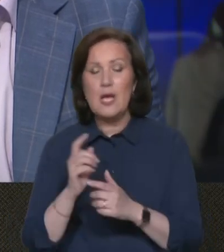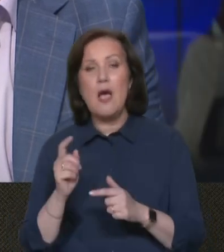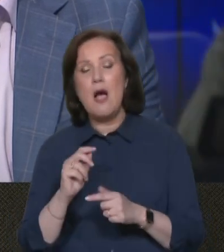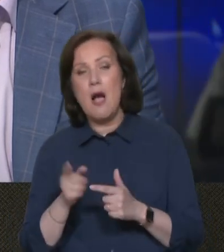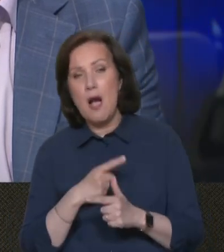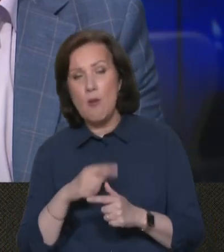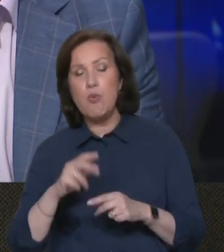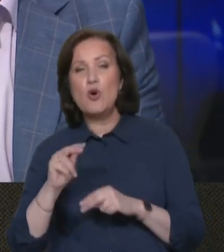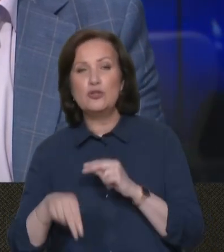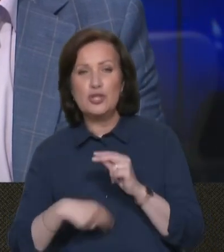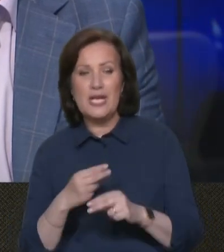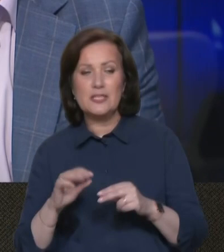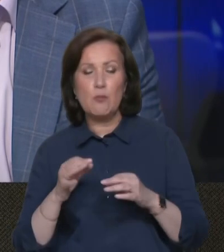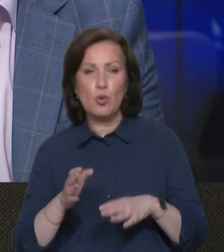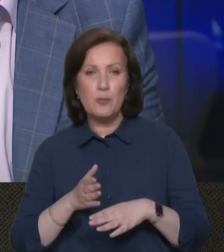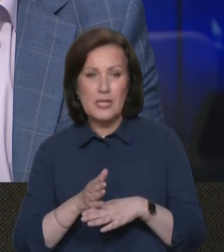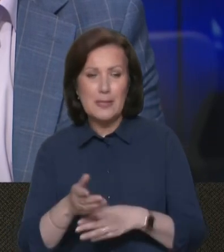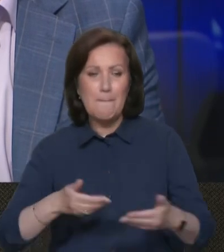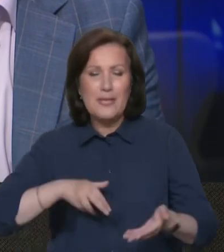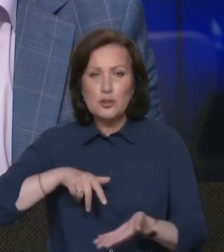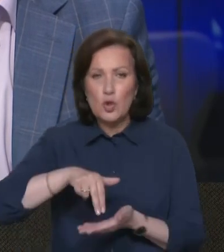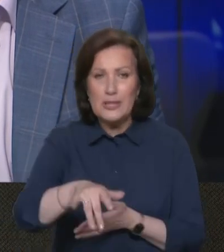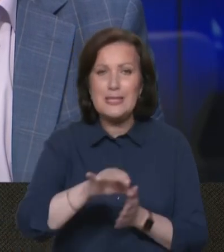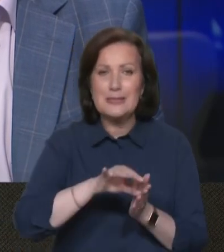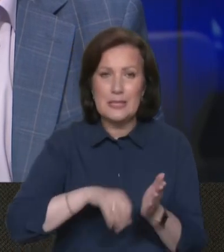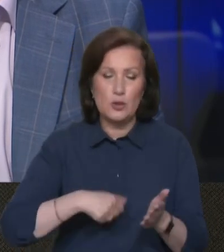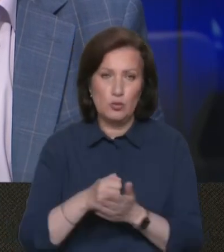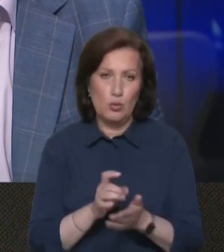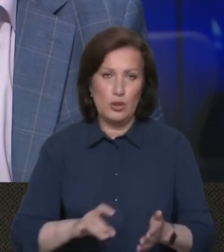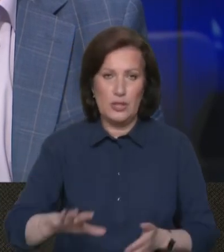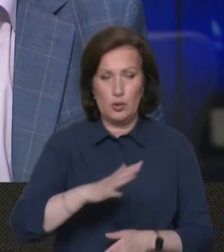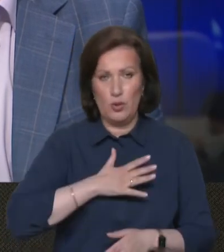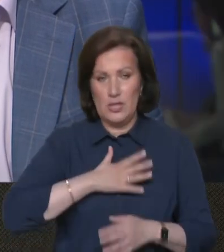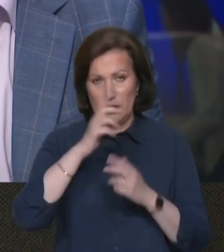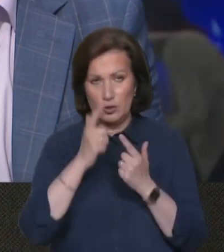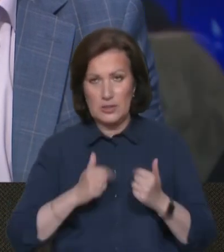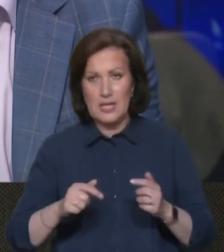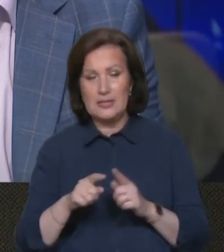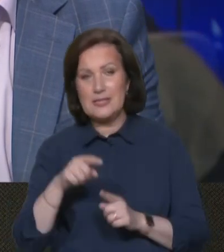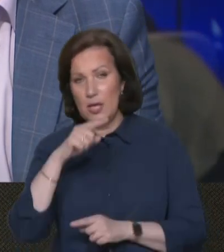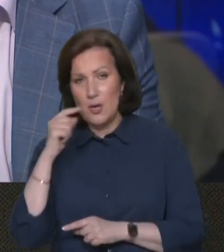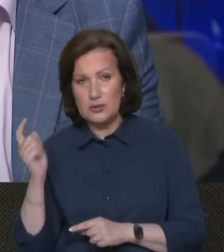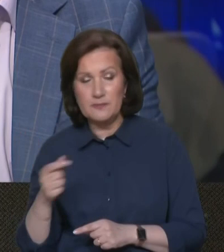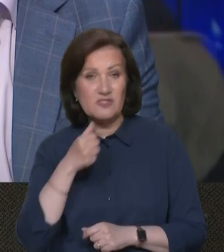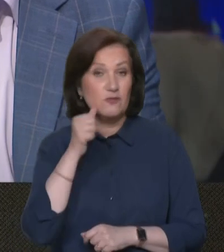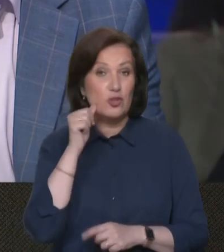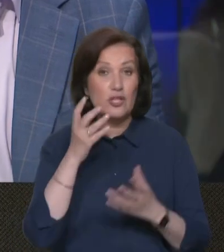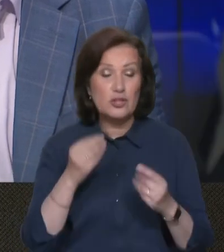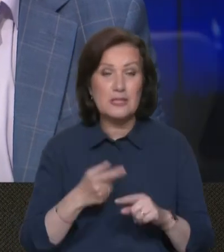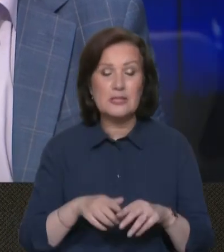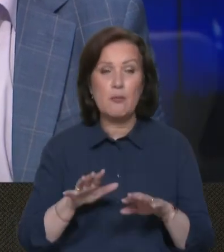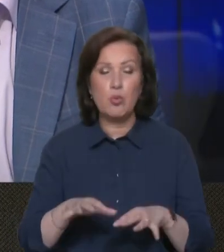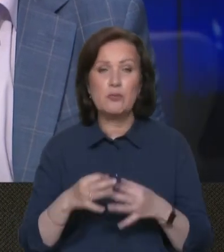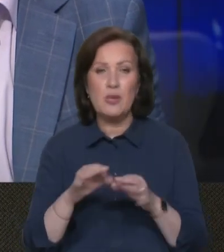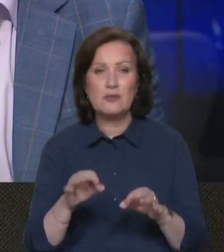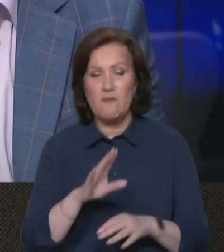пункт перепуску Колотилівка, який пішохідний є одразу до території нашої держави з РФ. З вчорашнього дня цей пункт